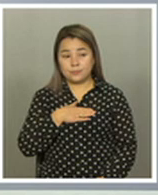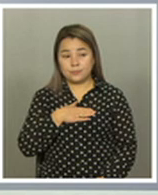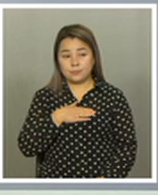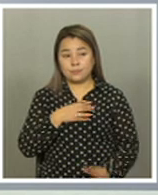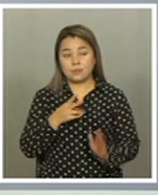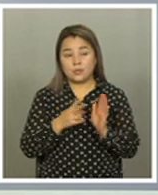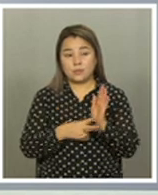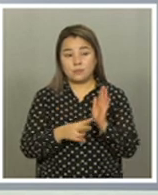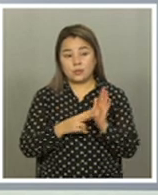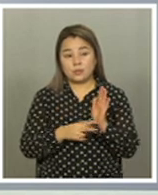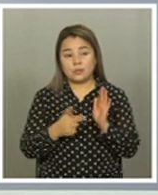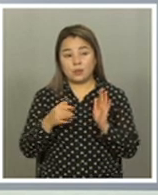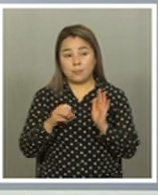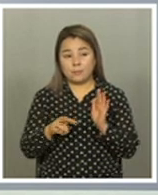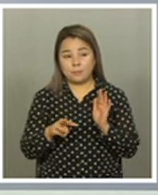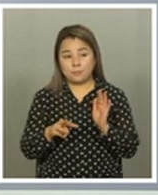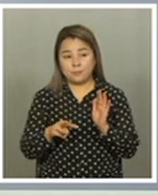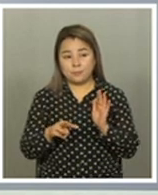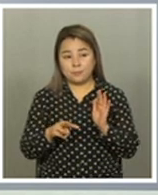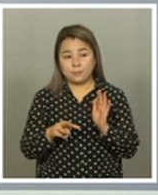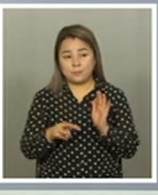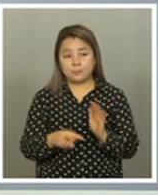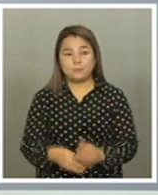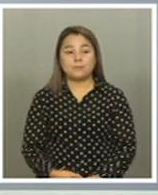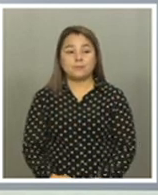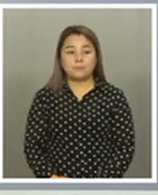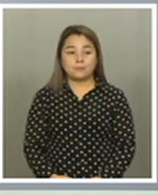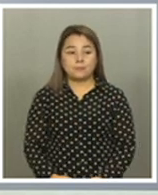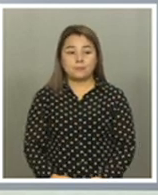грамм. 70 грамм.